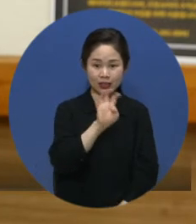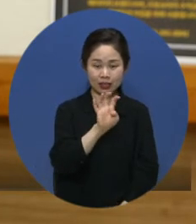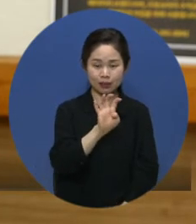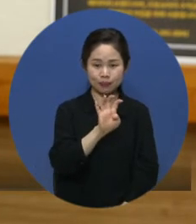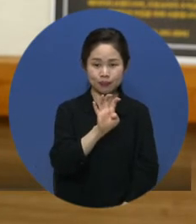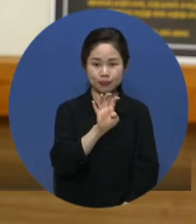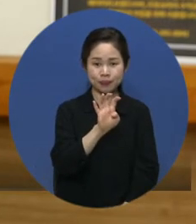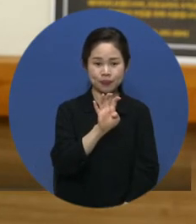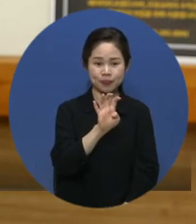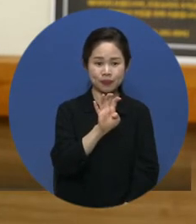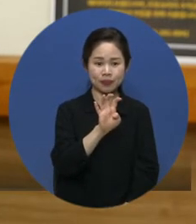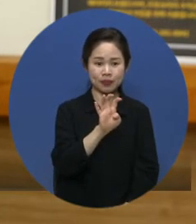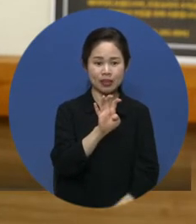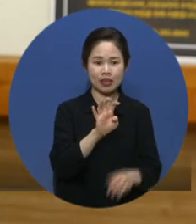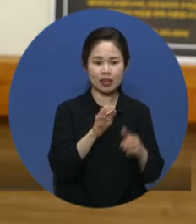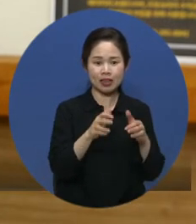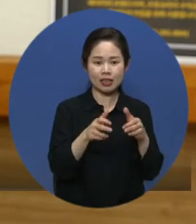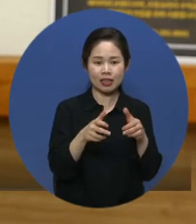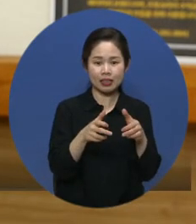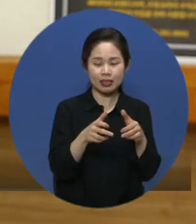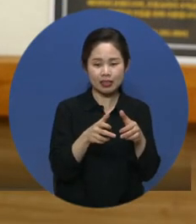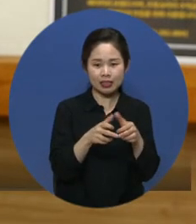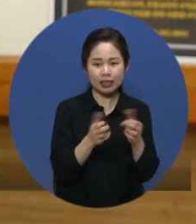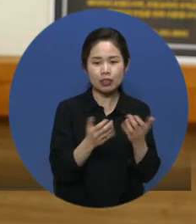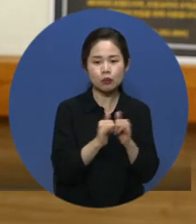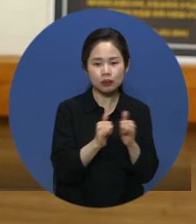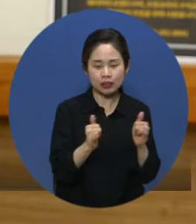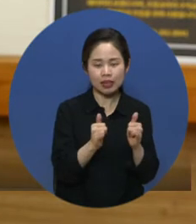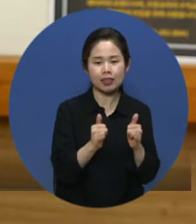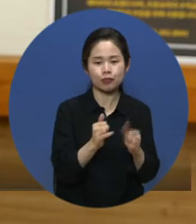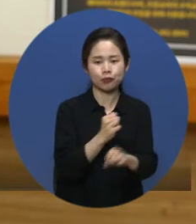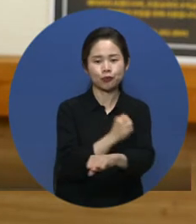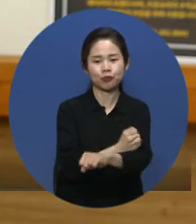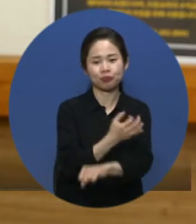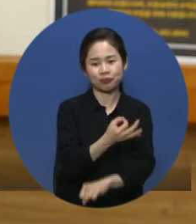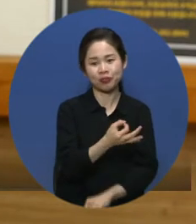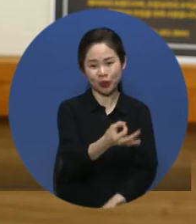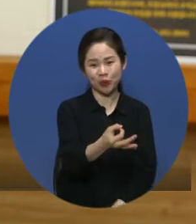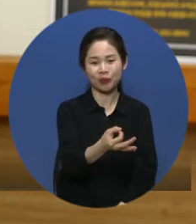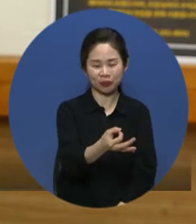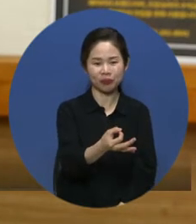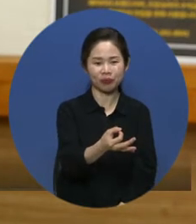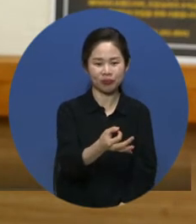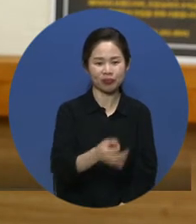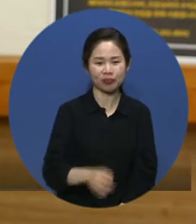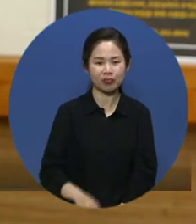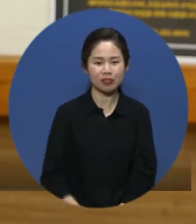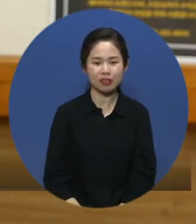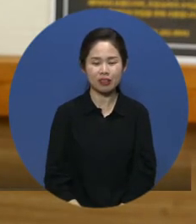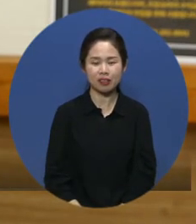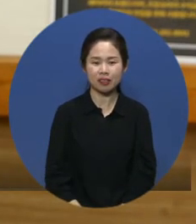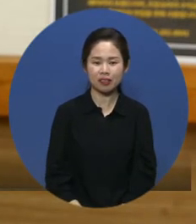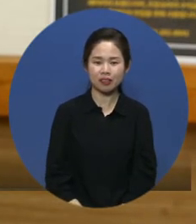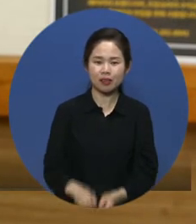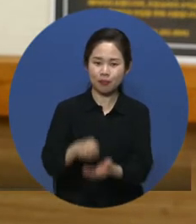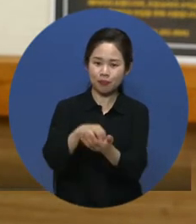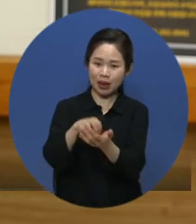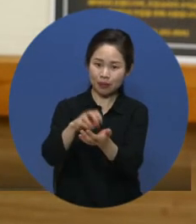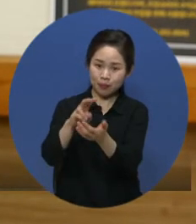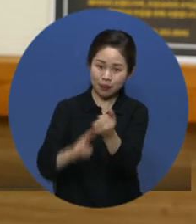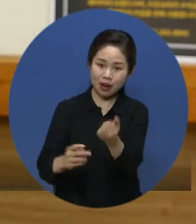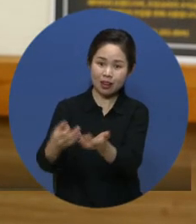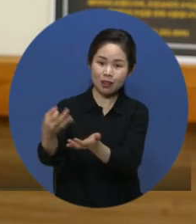사용되는 것이 장애인 근로자의 인건비입니다. 그래서 저희 제품을 판매한 수익금이